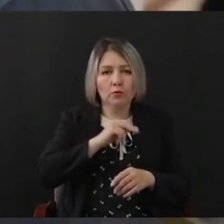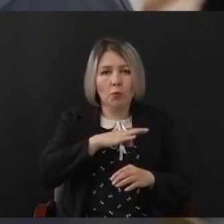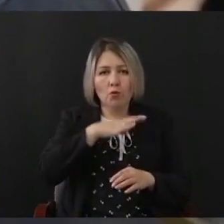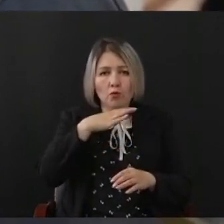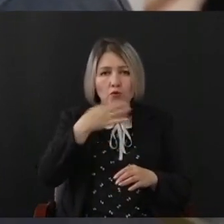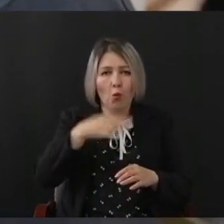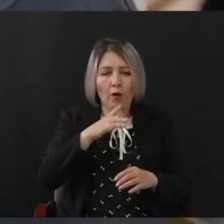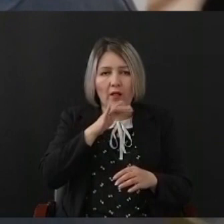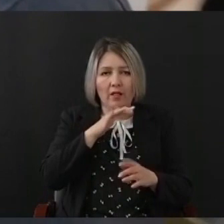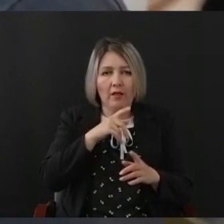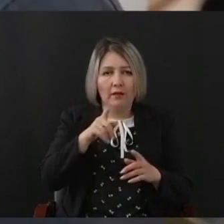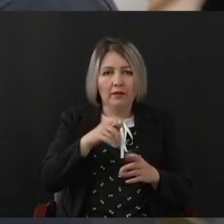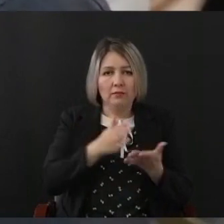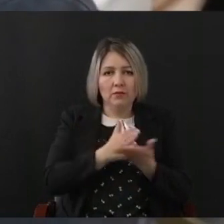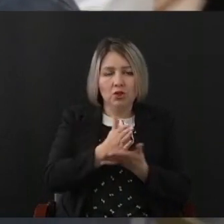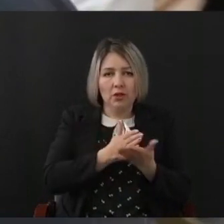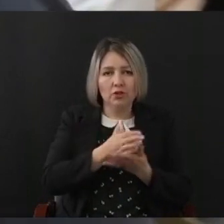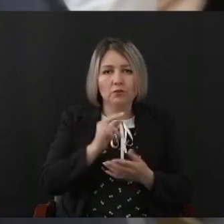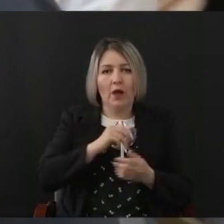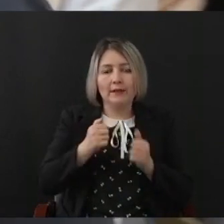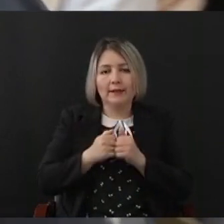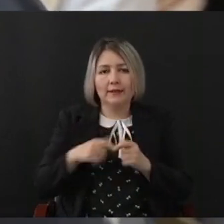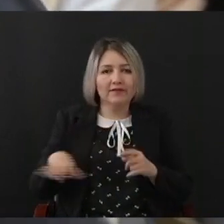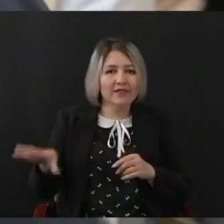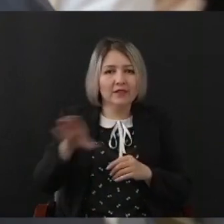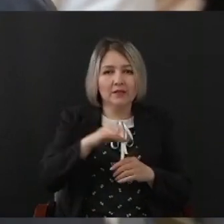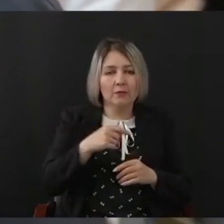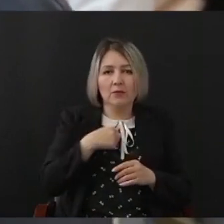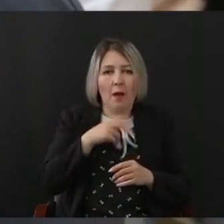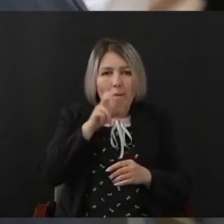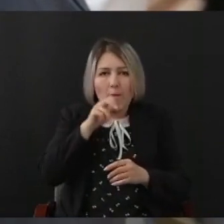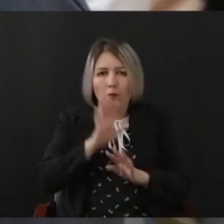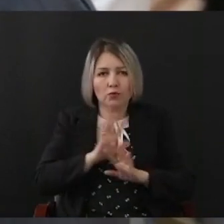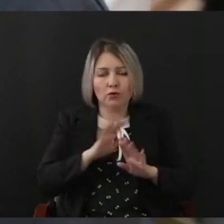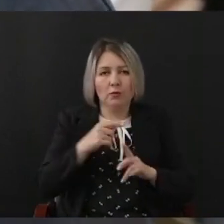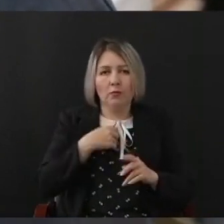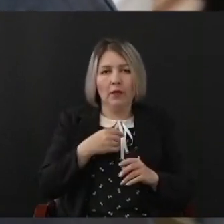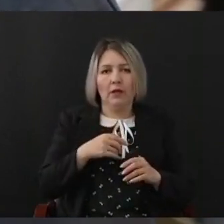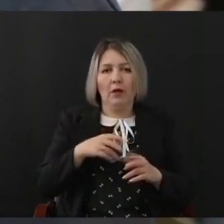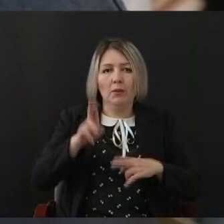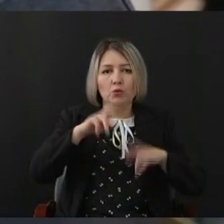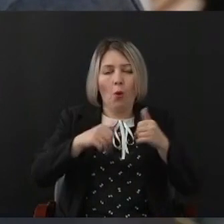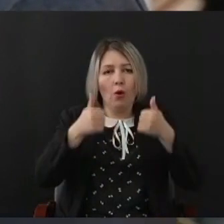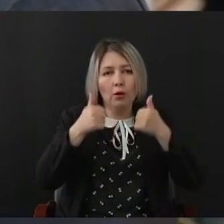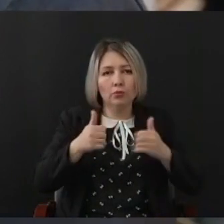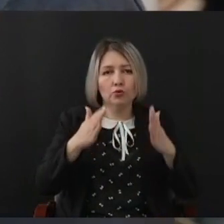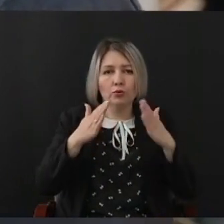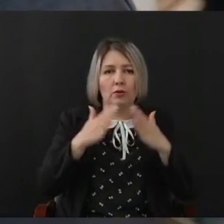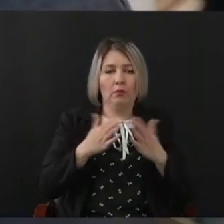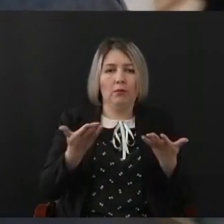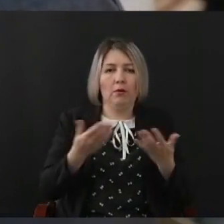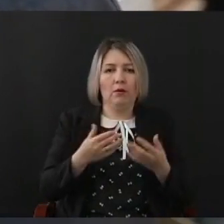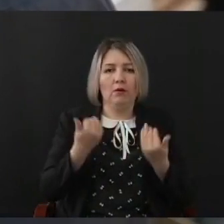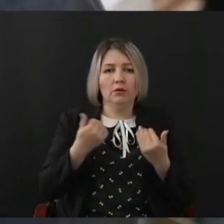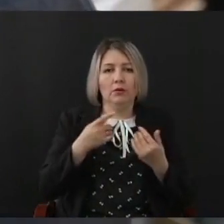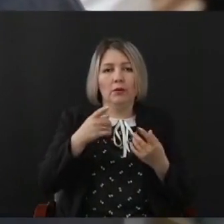же. Мы не печи, не бомжи. Мы построили себе хорошие дома. А воду, вы знаете, мы что делаем? Мы ездим в Верхний мыс